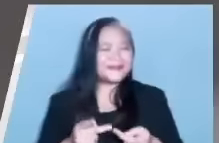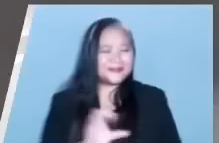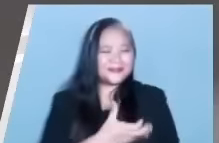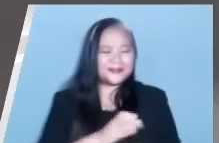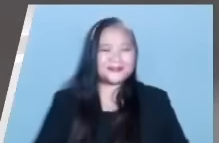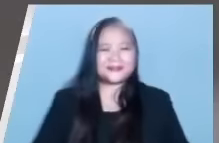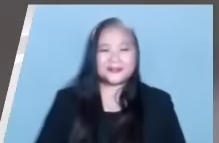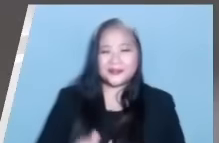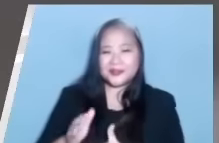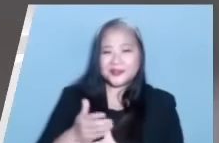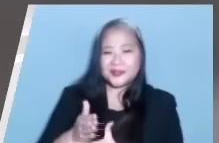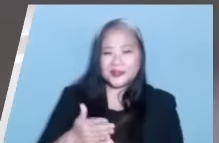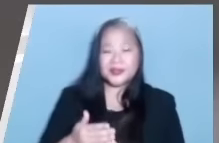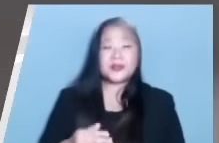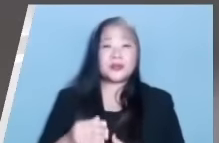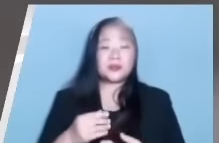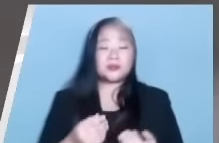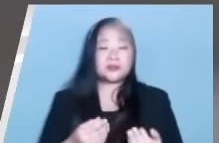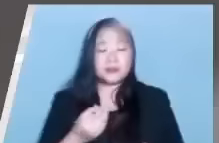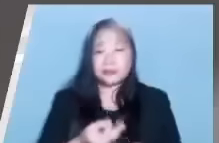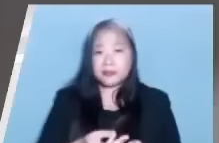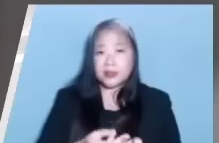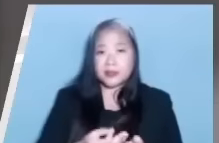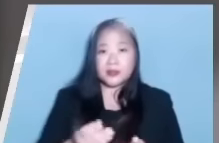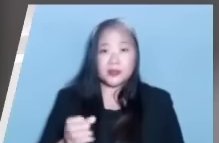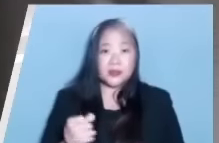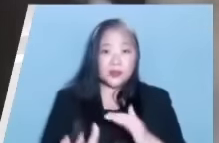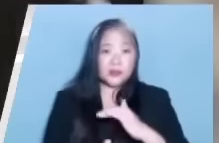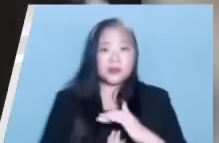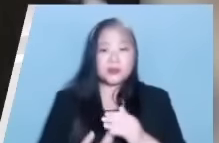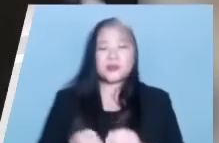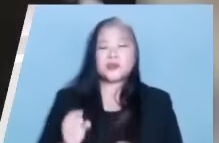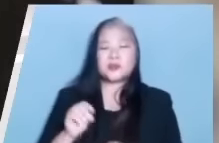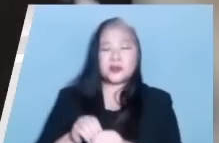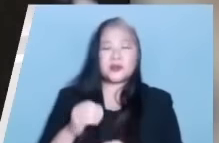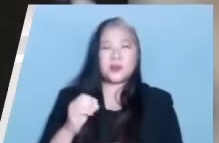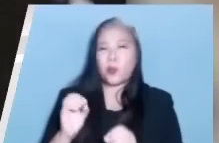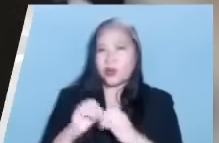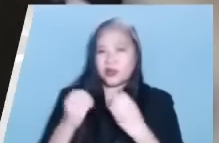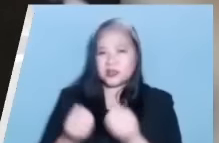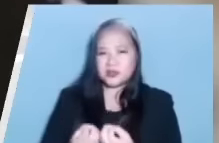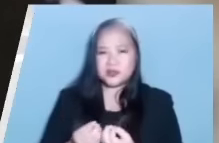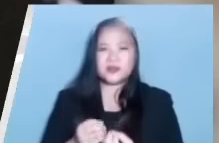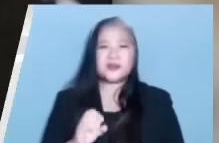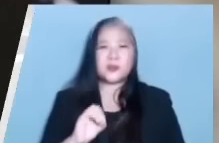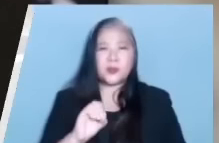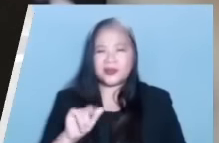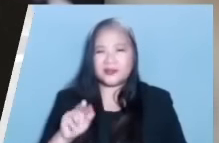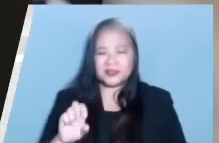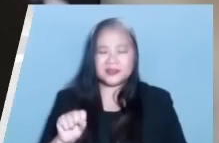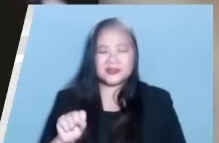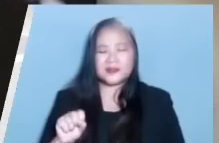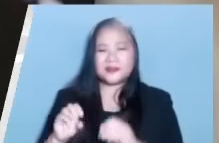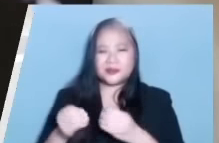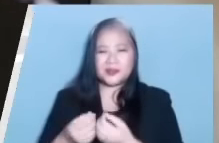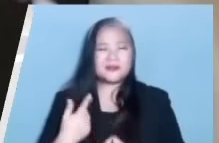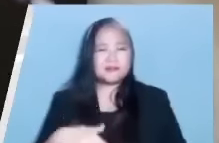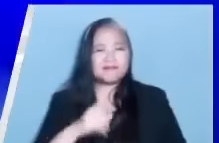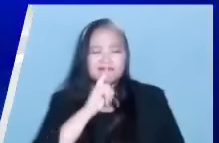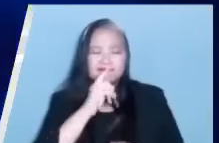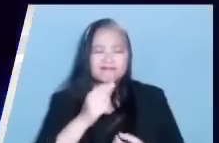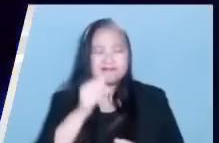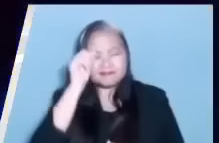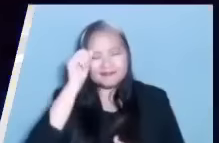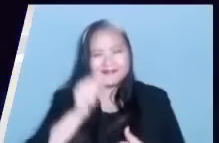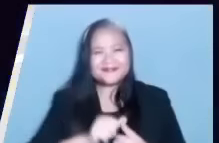ang proceeds ng concert ay mapupunta sa Olivia's Fund for Good. Ito aniya ang most special show at meaningful trip sa kanya. Sa huli,